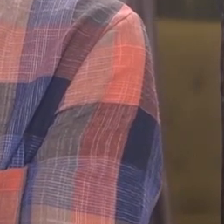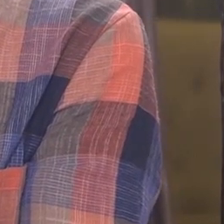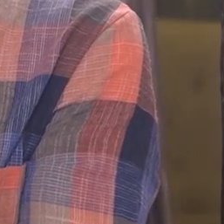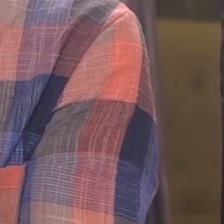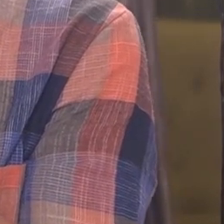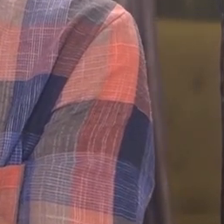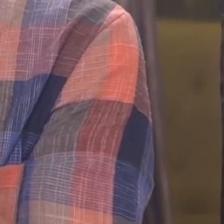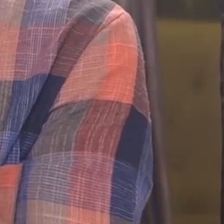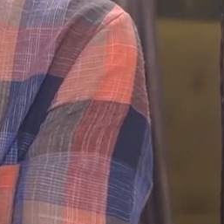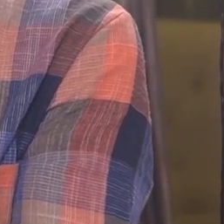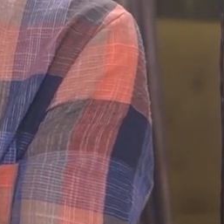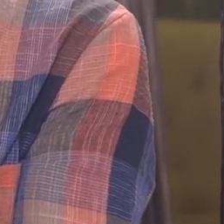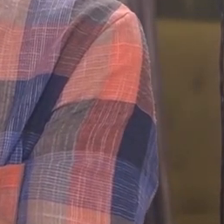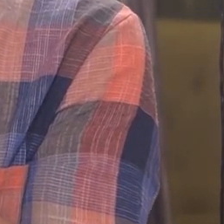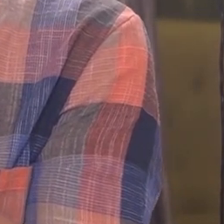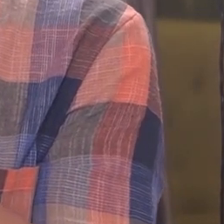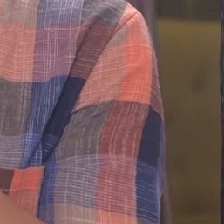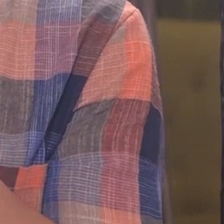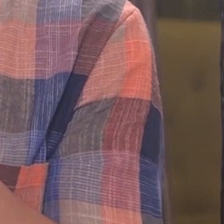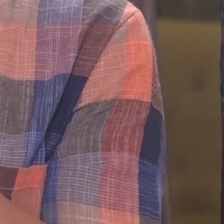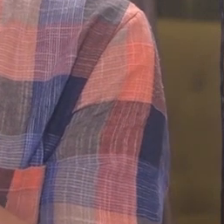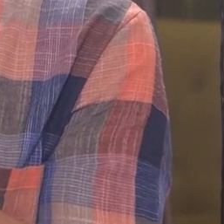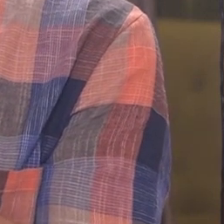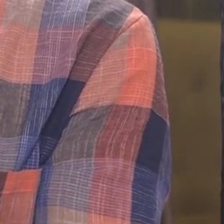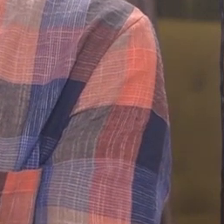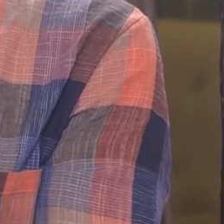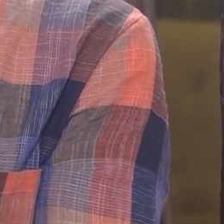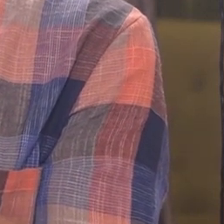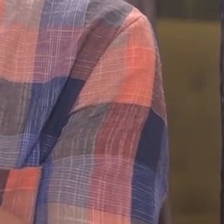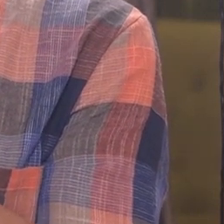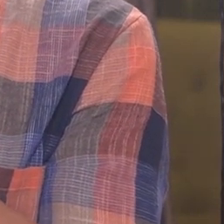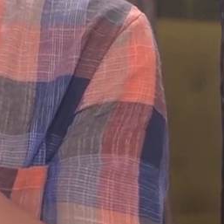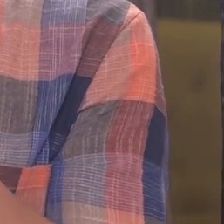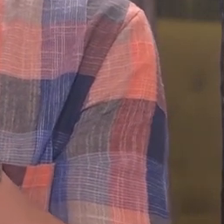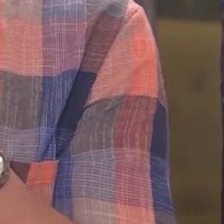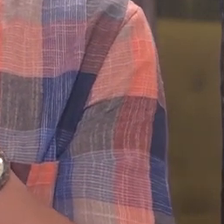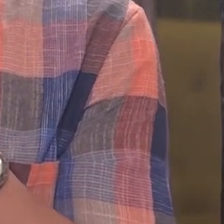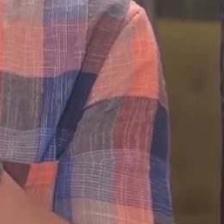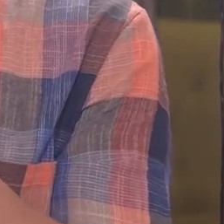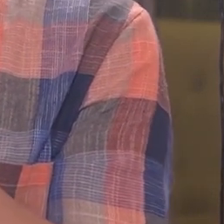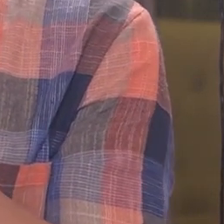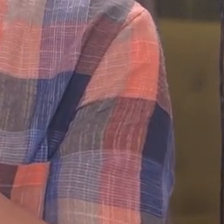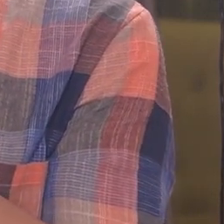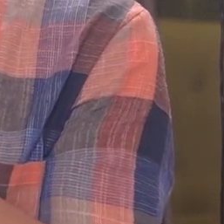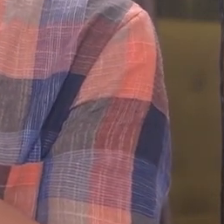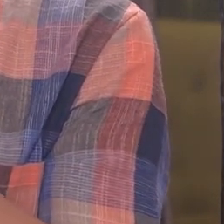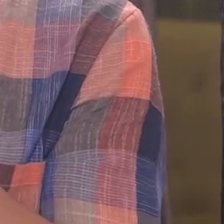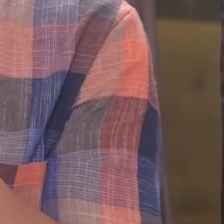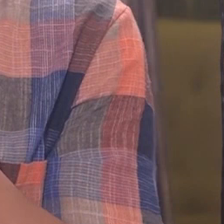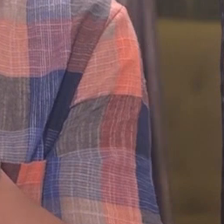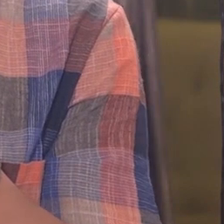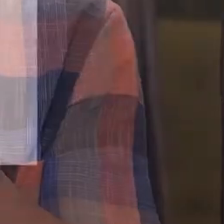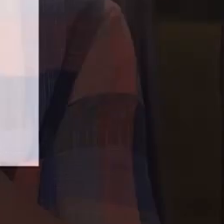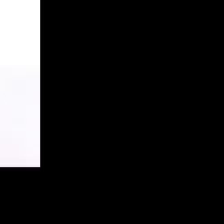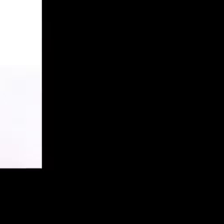ကိုယ်မပြည့်စုံပေမဲ့သူအုံနောက်ထဲမှာခေါင်းထဲမှာစာအုပ်တွေအများကြီးရှိတယ်ဒီဘက်ကလောင်ရည်နေတဲ့လူကကြတော့ခန္ဓာကိုယ်ပြည့်စုံပေမဲ့လို့စာအုပ်က